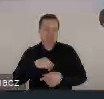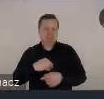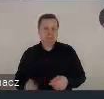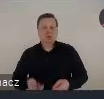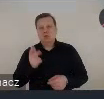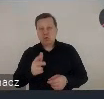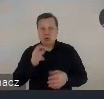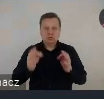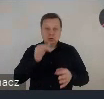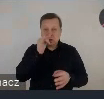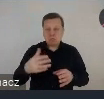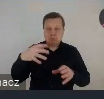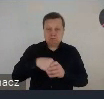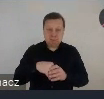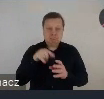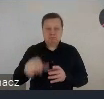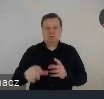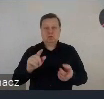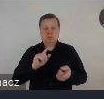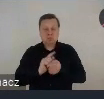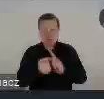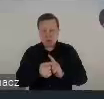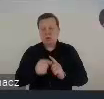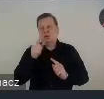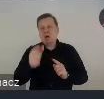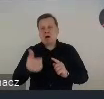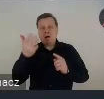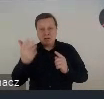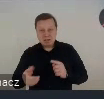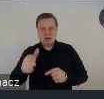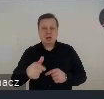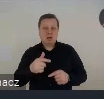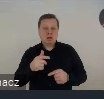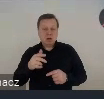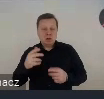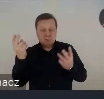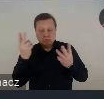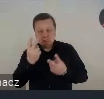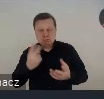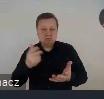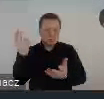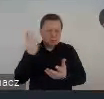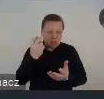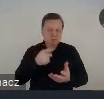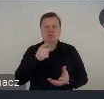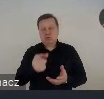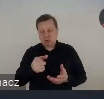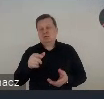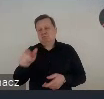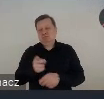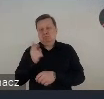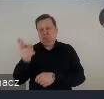dzisiaj nie mógł brać udziału w naszym webinarium, ale chciał później się zapoznać z tym tematem, no to oczywiście